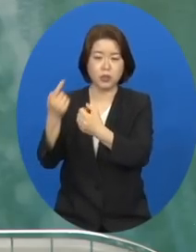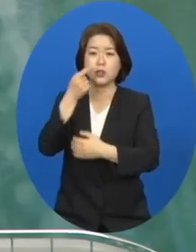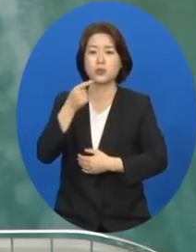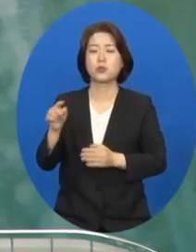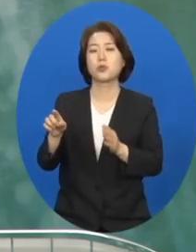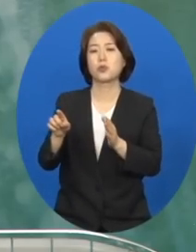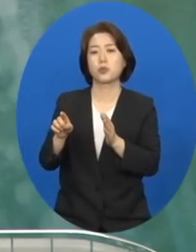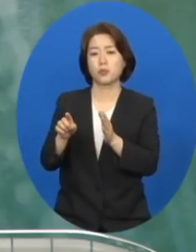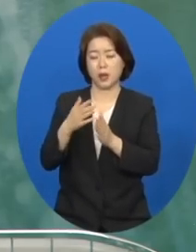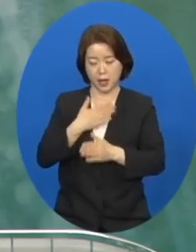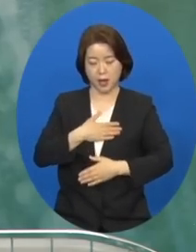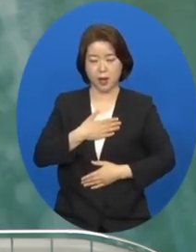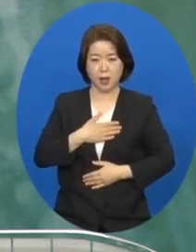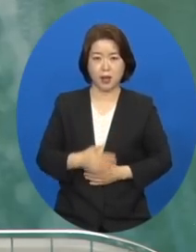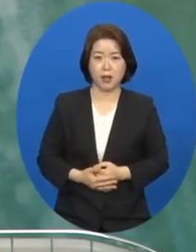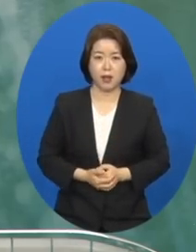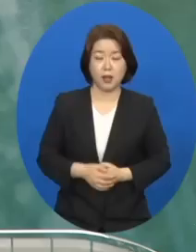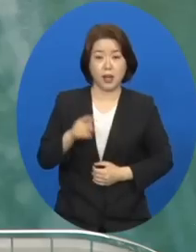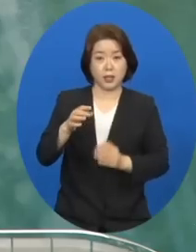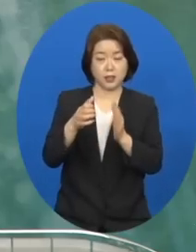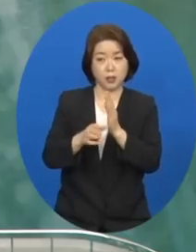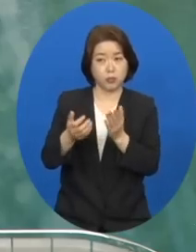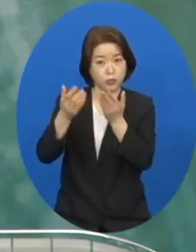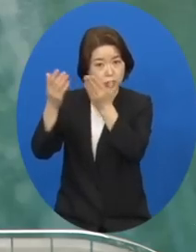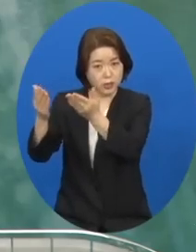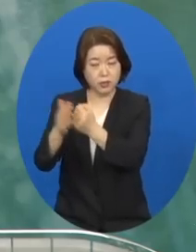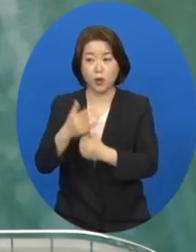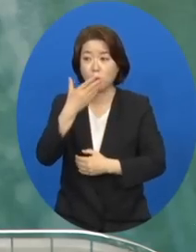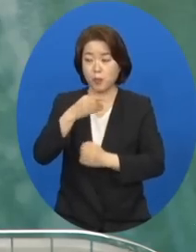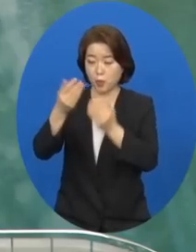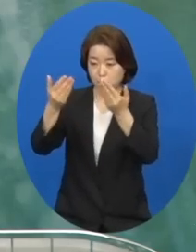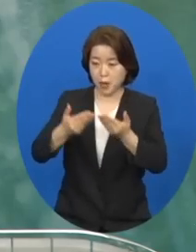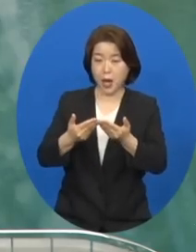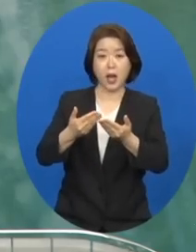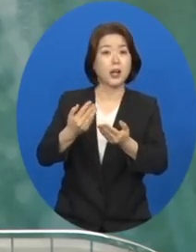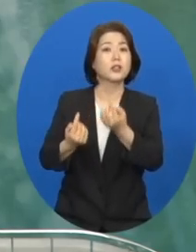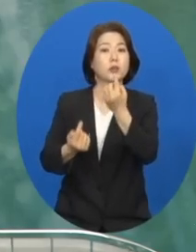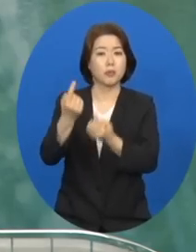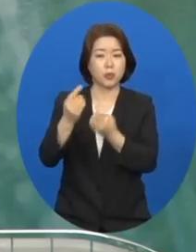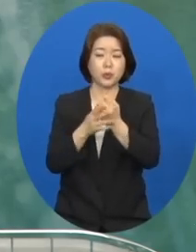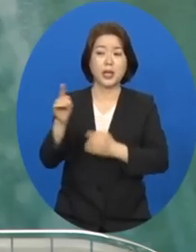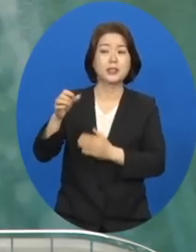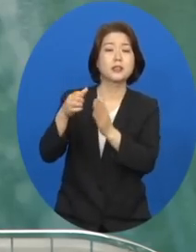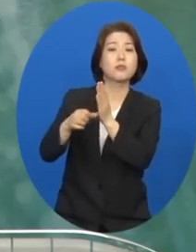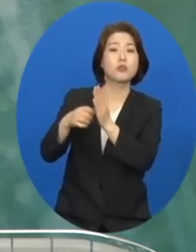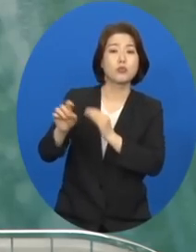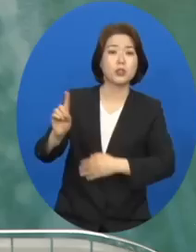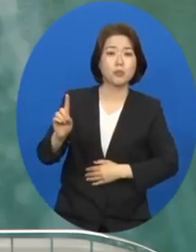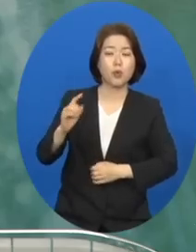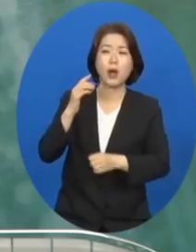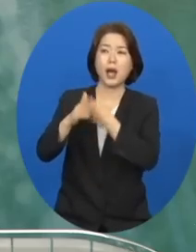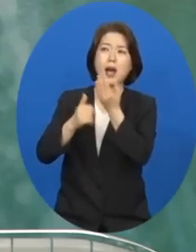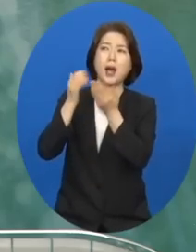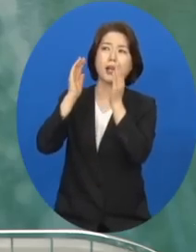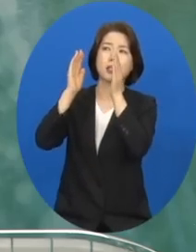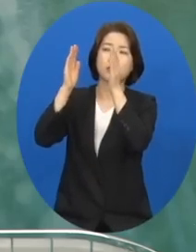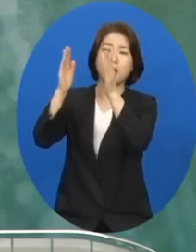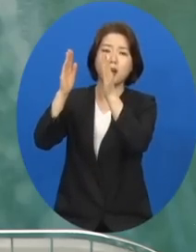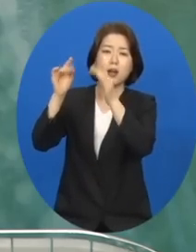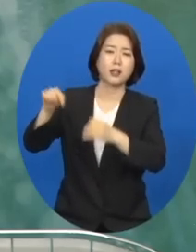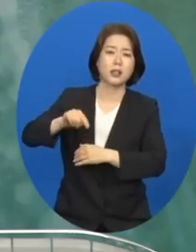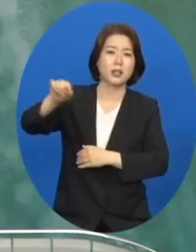압니다 단지 물질을 들여서 복을 받아 따라 게 보다는 그 물질이 바로 하나님의 향한 그들의